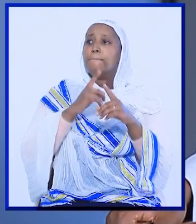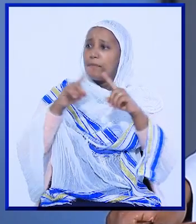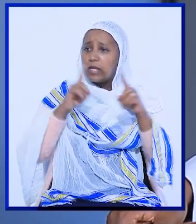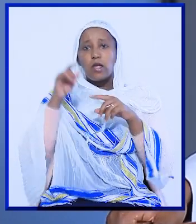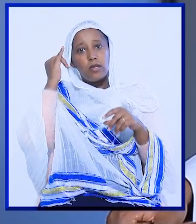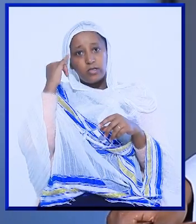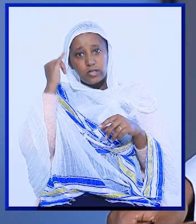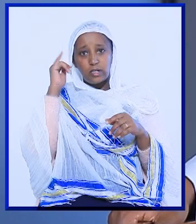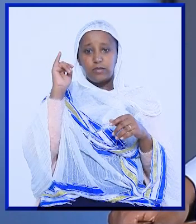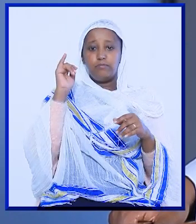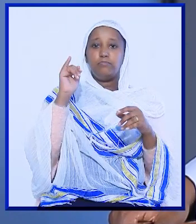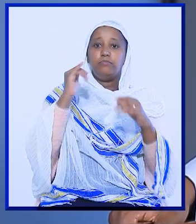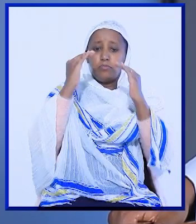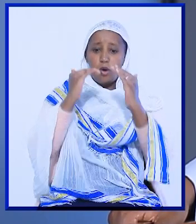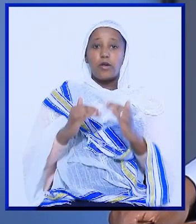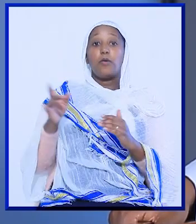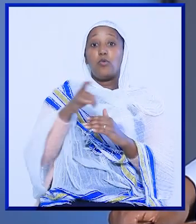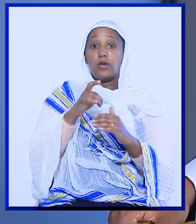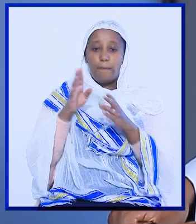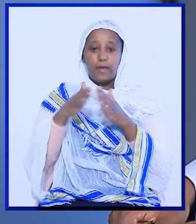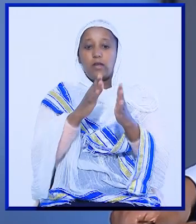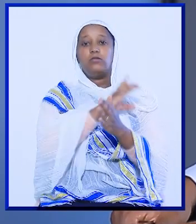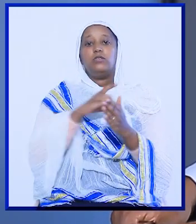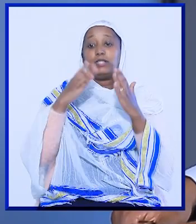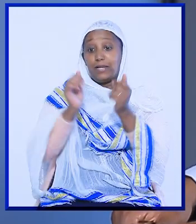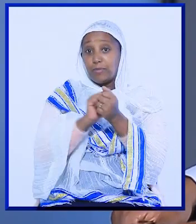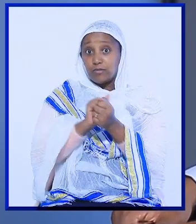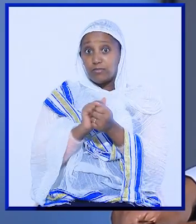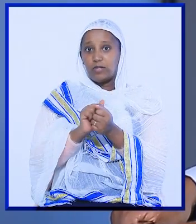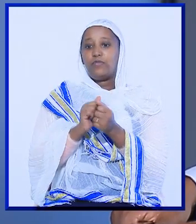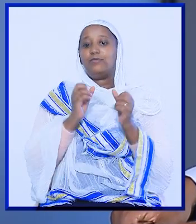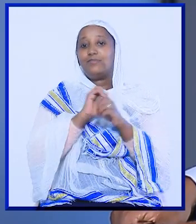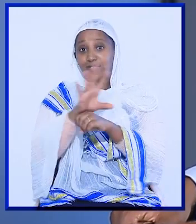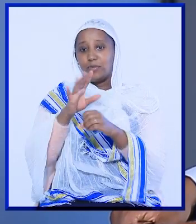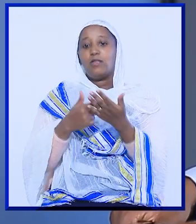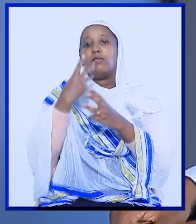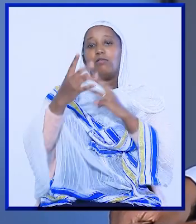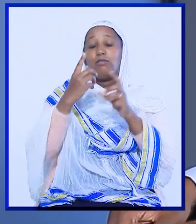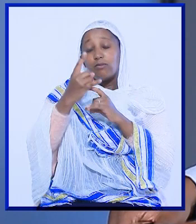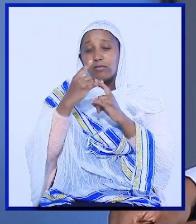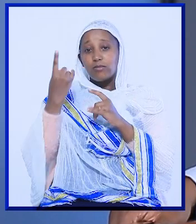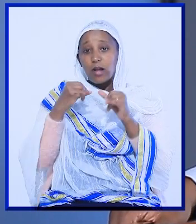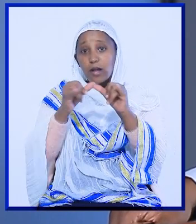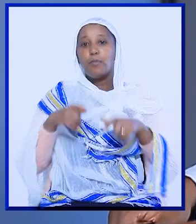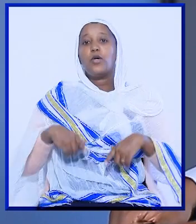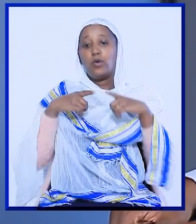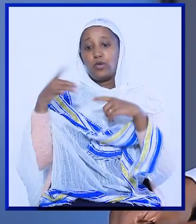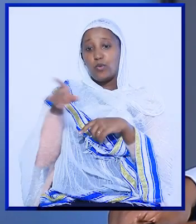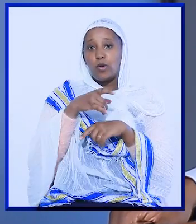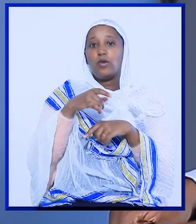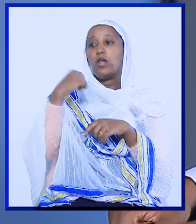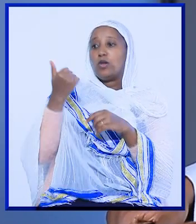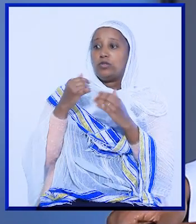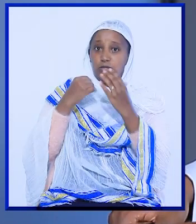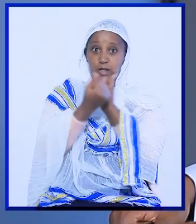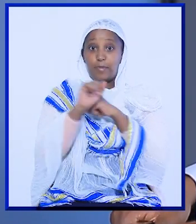ዓለማችን በርዕዮተ ዓለም በተለያዩ አስተሳሰብ መዋቅራዊ በሆነ መንገድ ክርስትናውን በማጥቃት ላይ ተሰማርታለች። ይሄ ዘላለማዊ ሕይወት የሆነውን ሌሎች